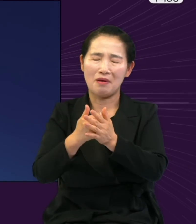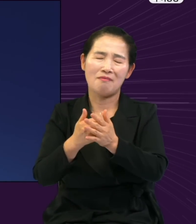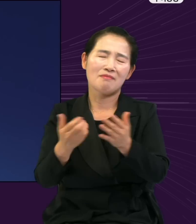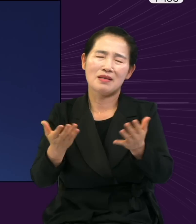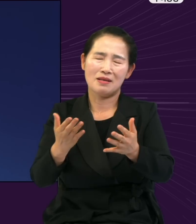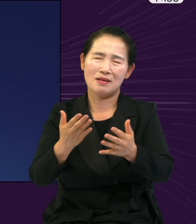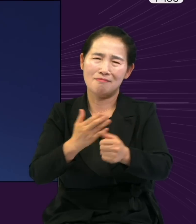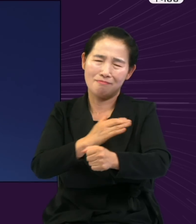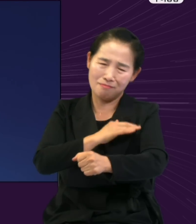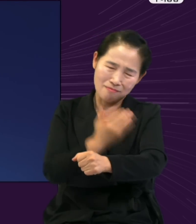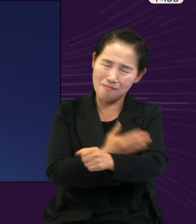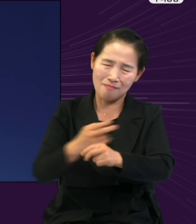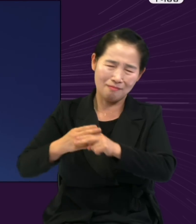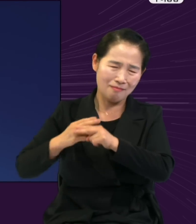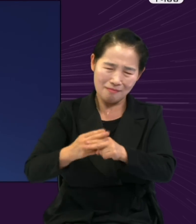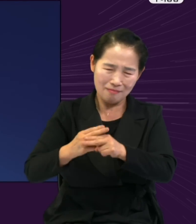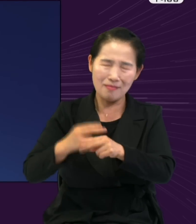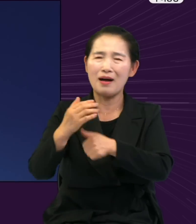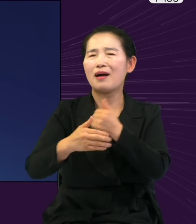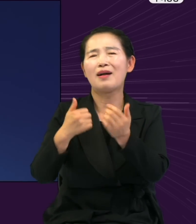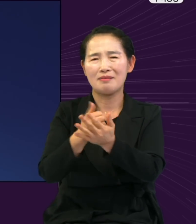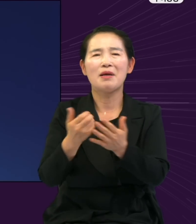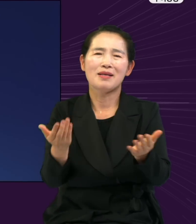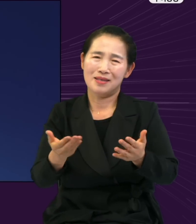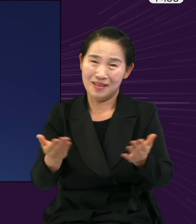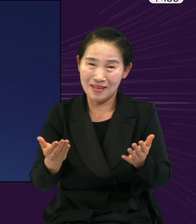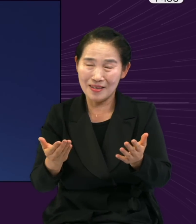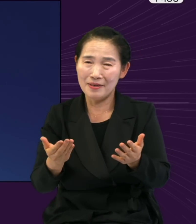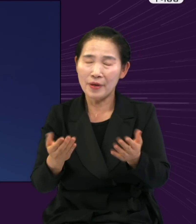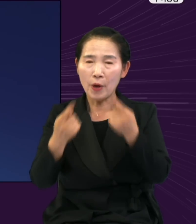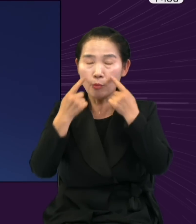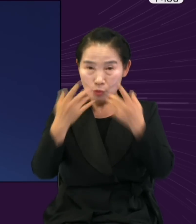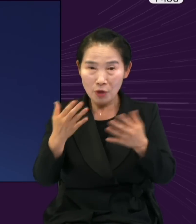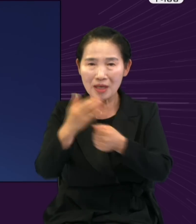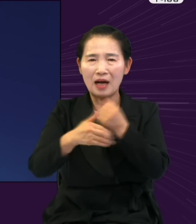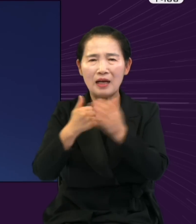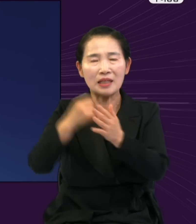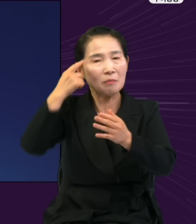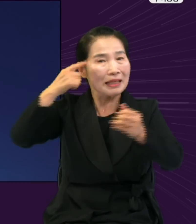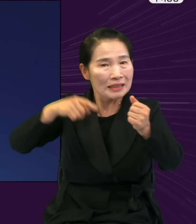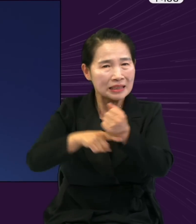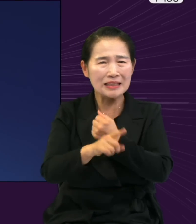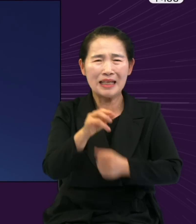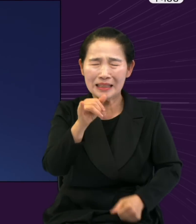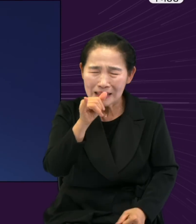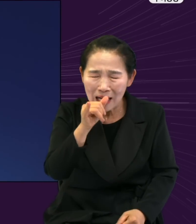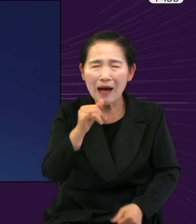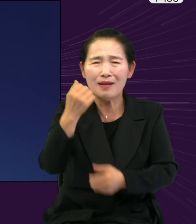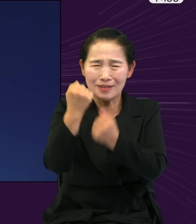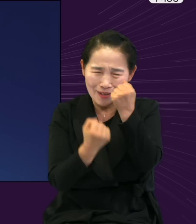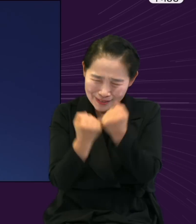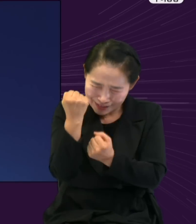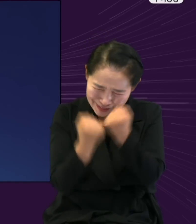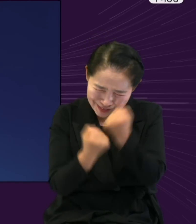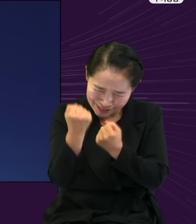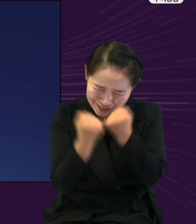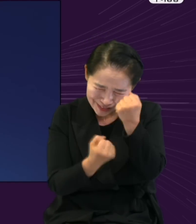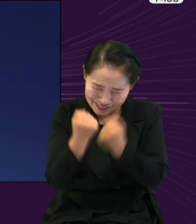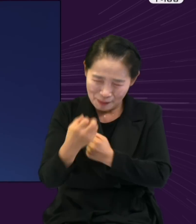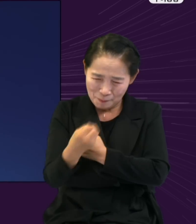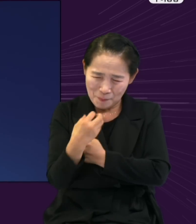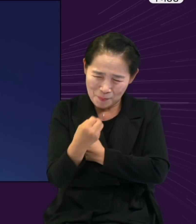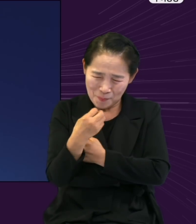분명한 뜻이 거기에 있다는 사실을 하나님은 저에게 끊임없이 설득하셨습니다. 믿음으로